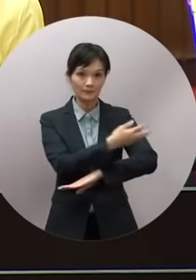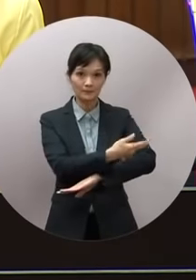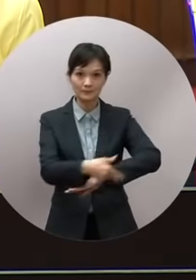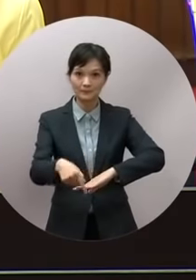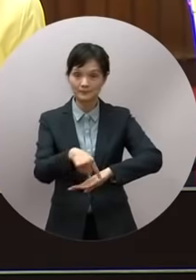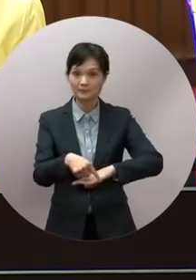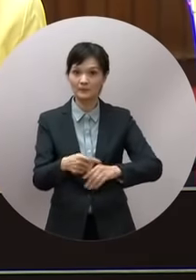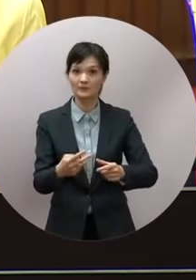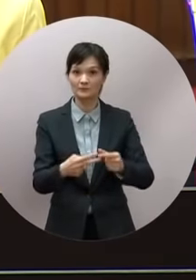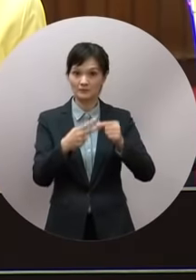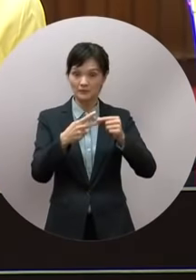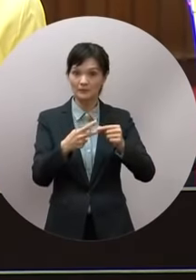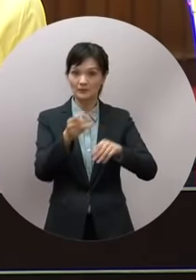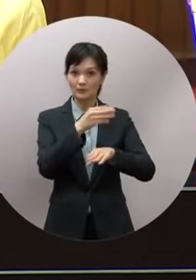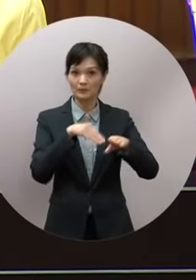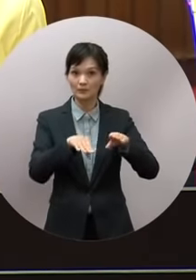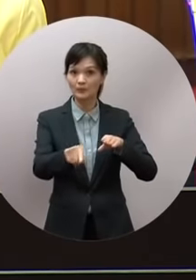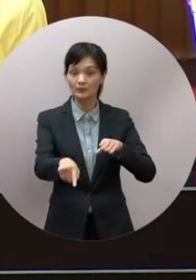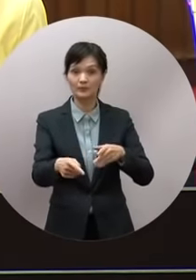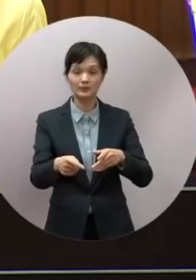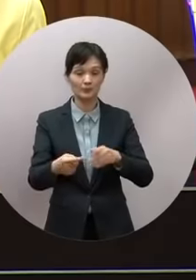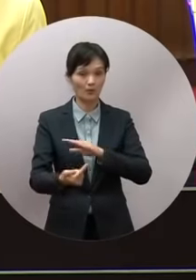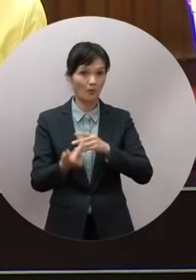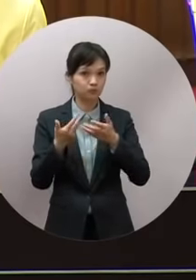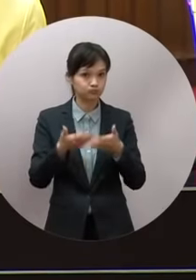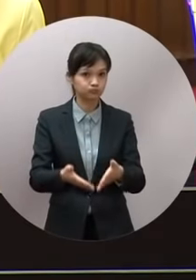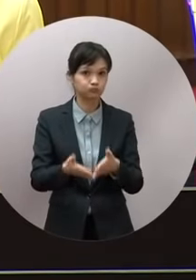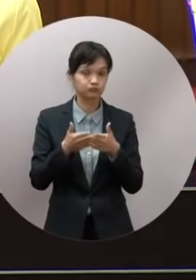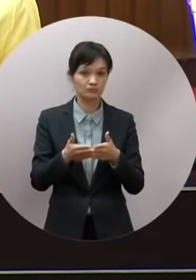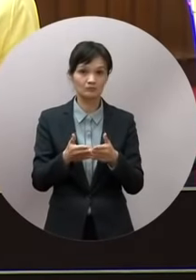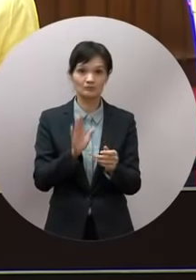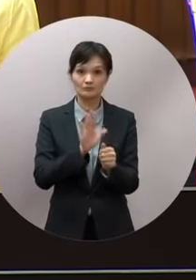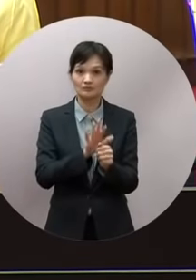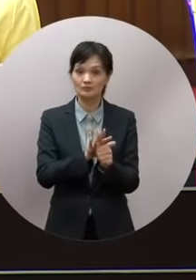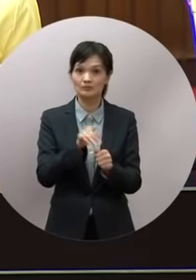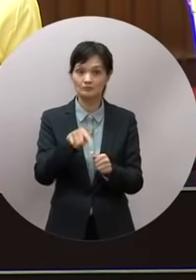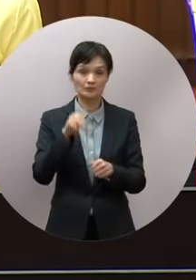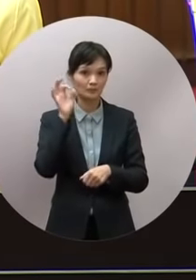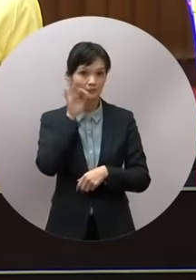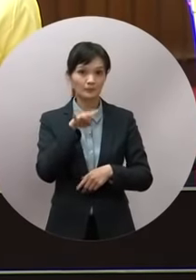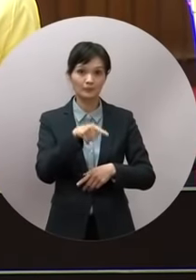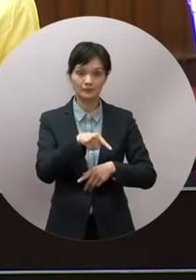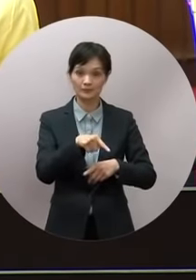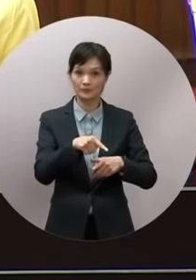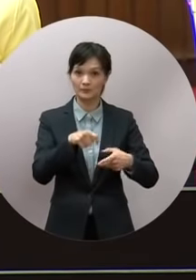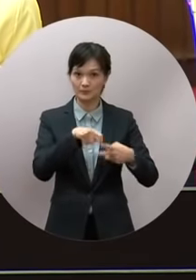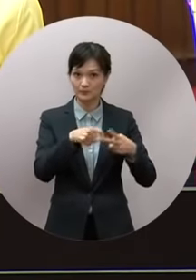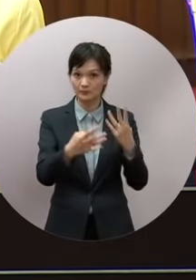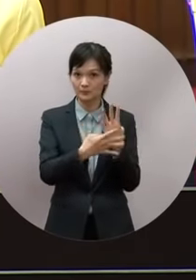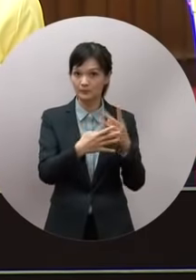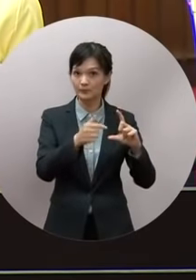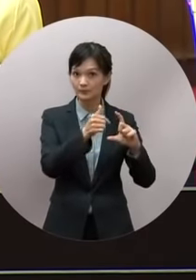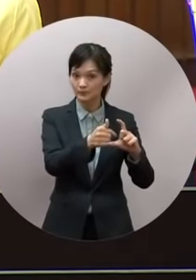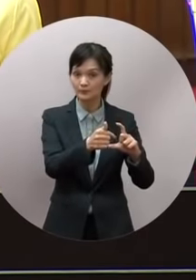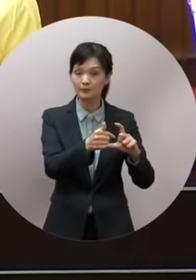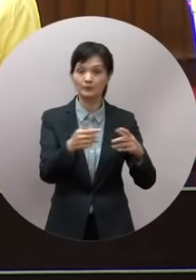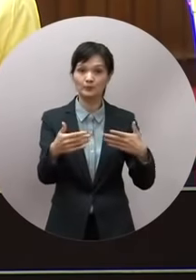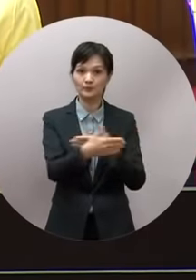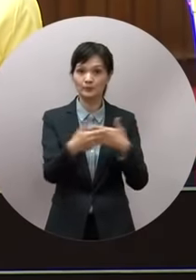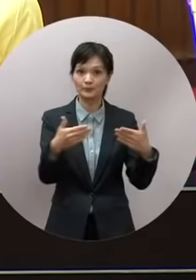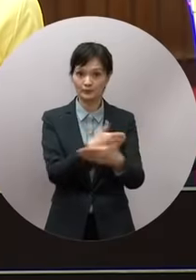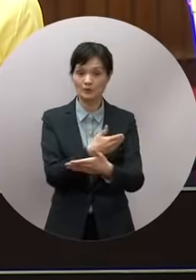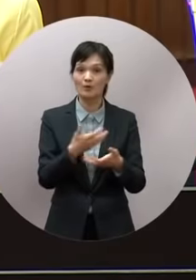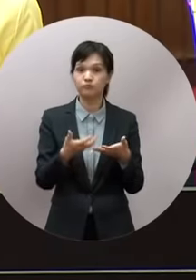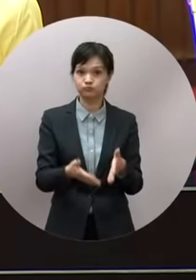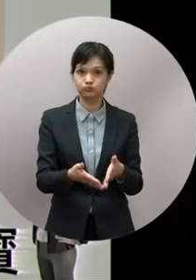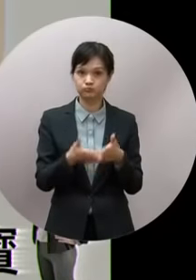61线很重要的一个交通要道，对整个彰滨工业区哈交通便利性非常的重要，所以也非常